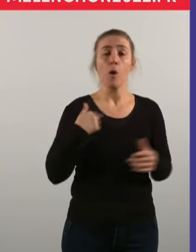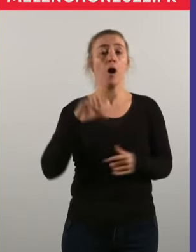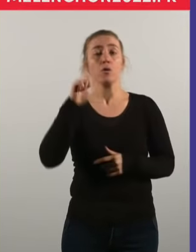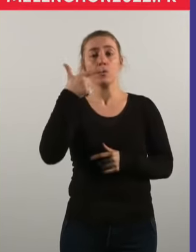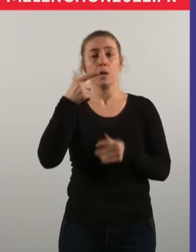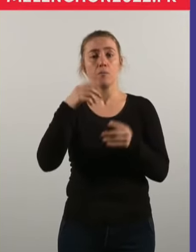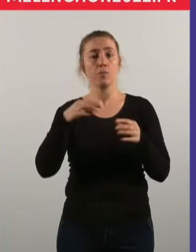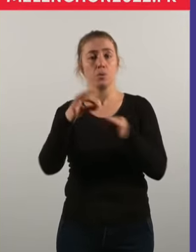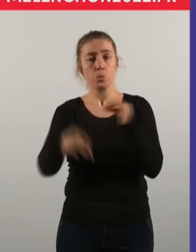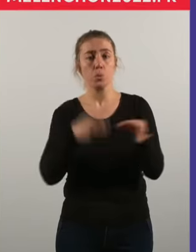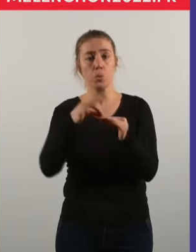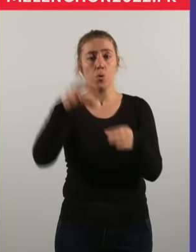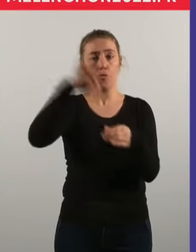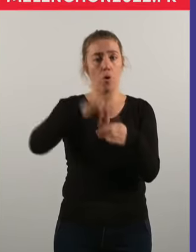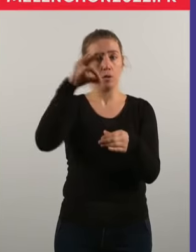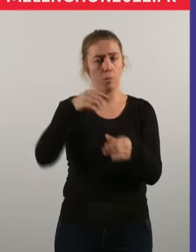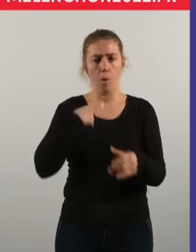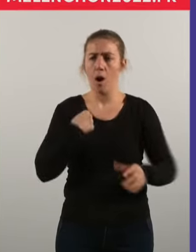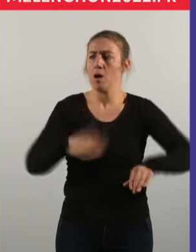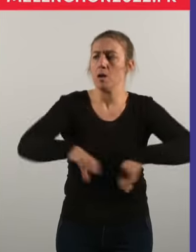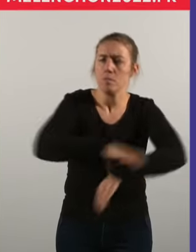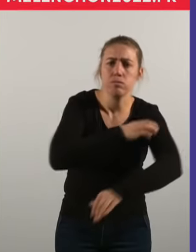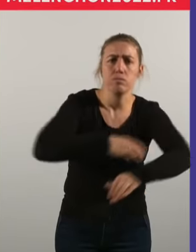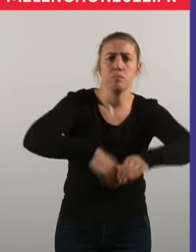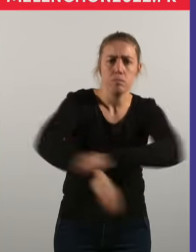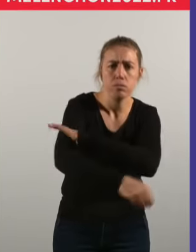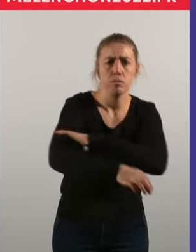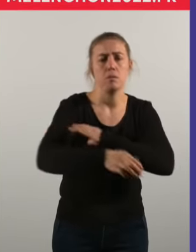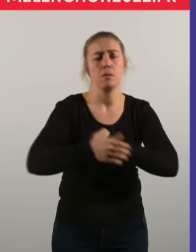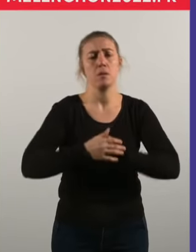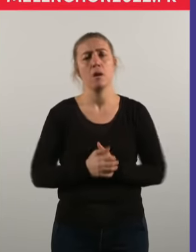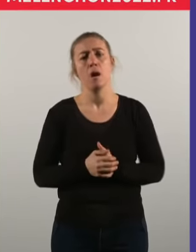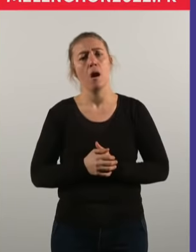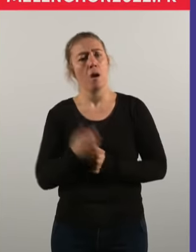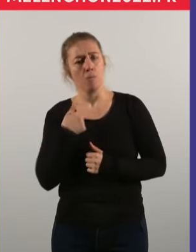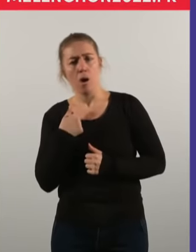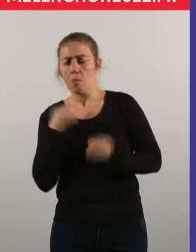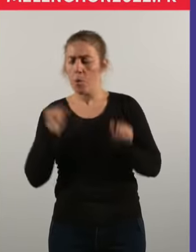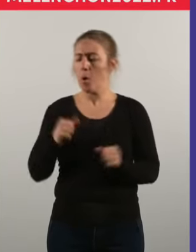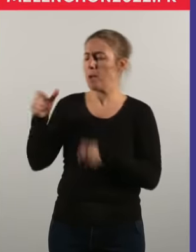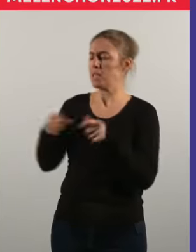mon affaire. Vous verrez que j'aurai pas trop de mal à les convaincre, je les connais.